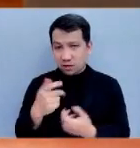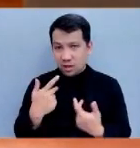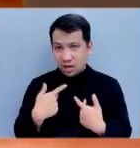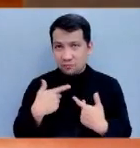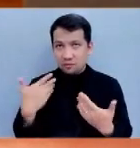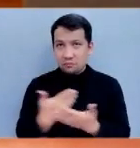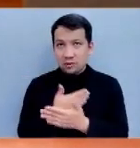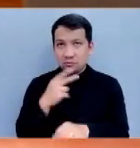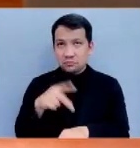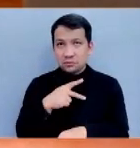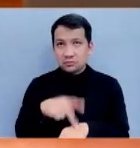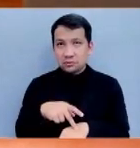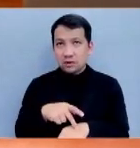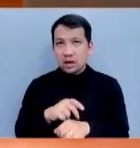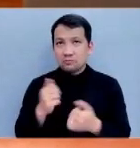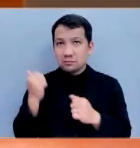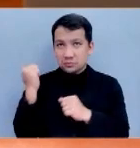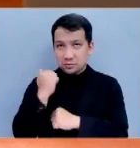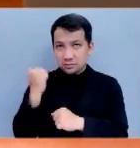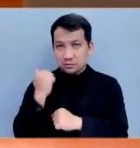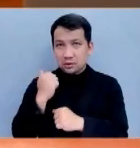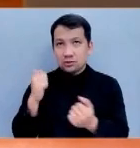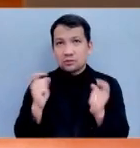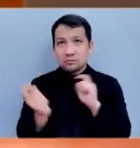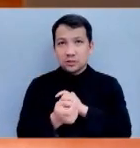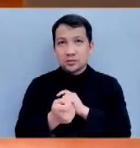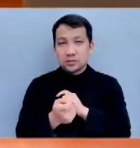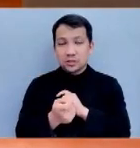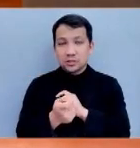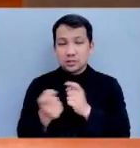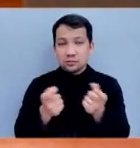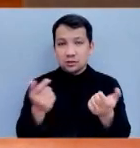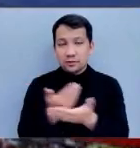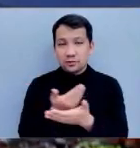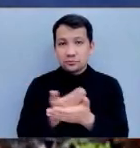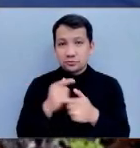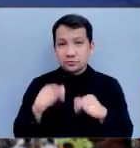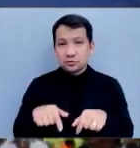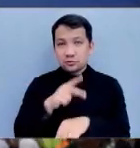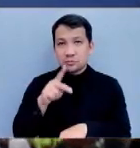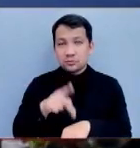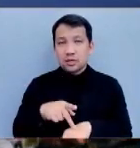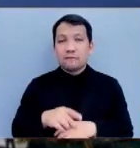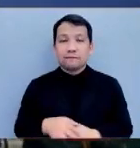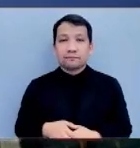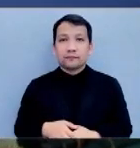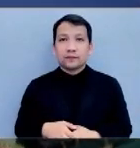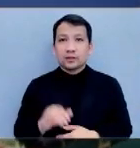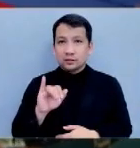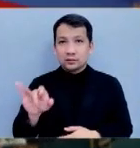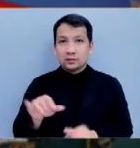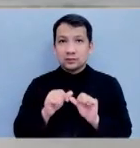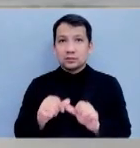bagong Pilipinas at may inaasahan daw ba tayong pagbabago sa pamamalakad sa ating bansa? Kung tutuusin,